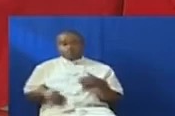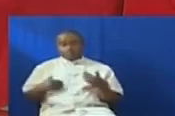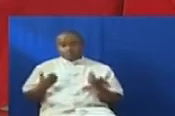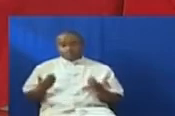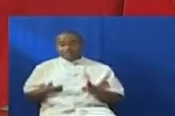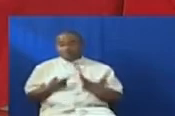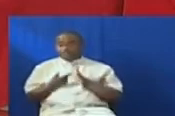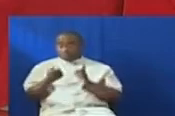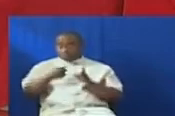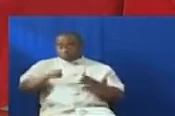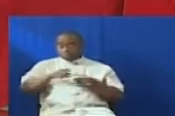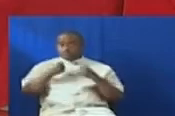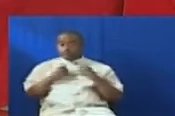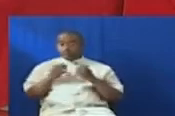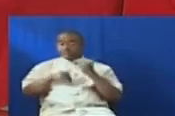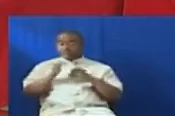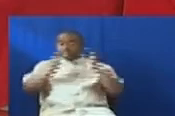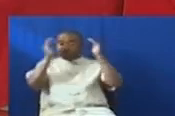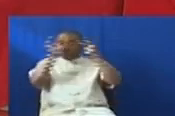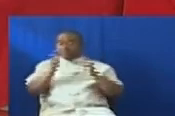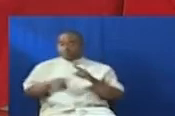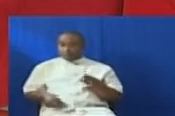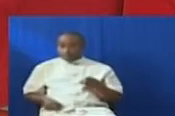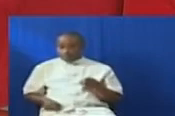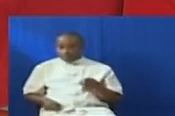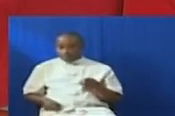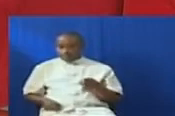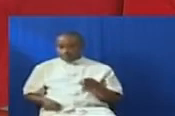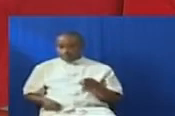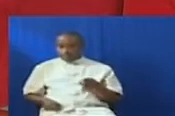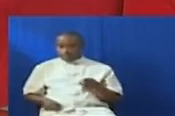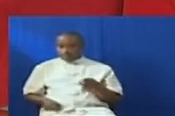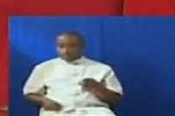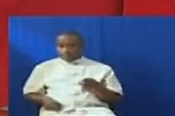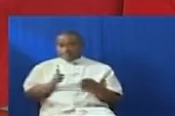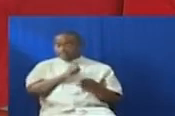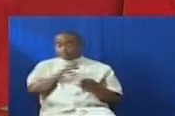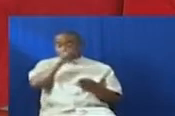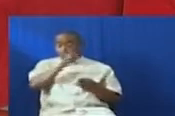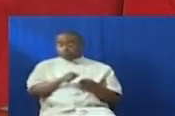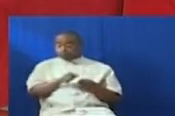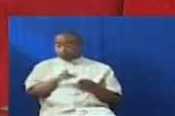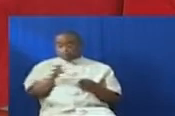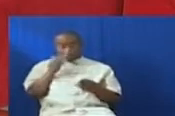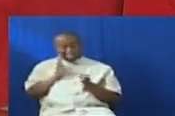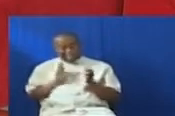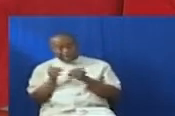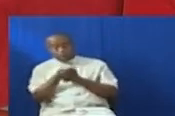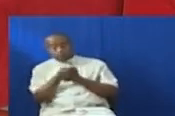tutaimarisha zaidi mfumo ili usiwe tempered kirahisi.